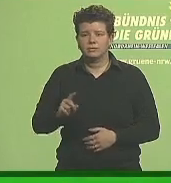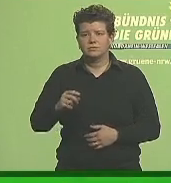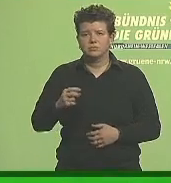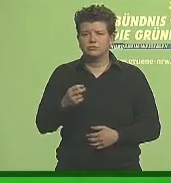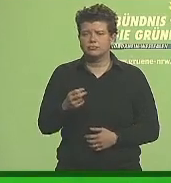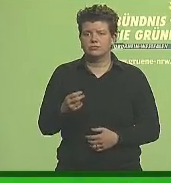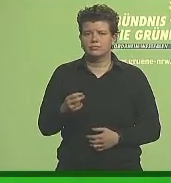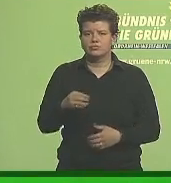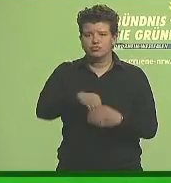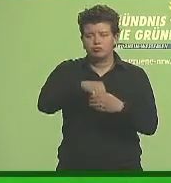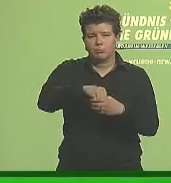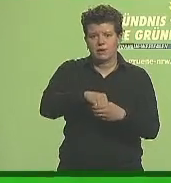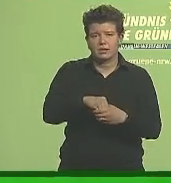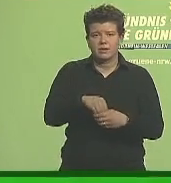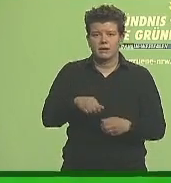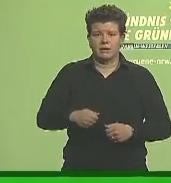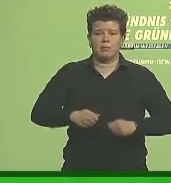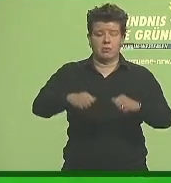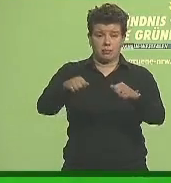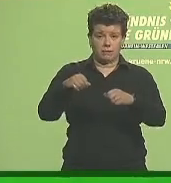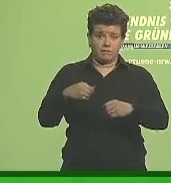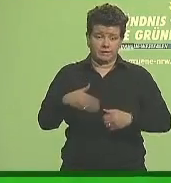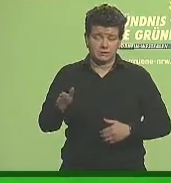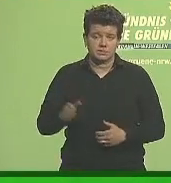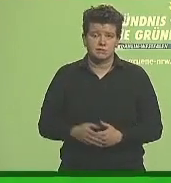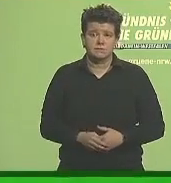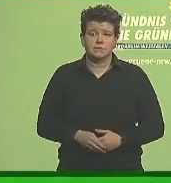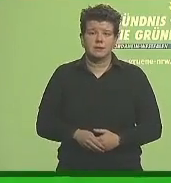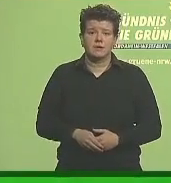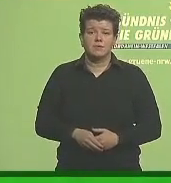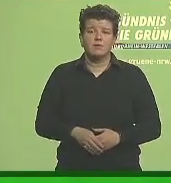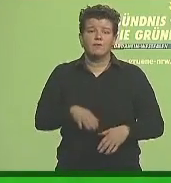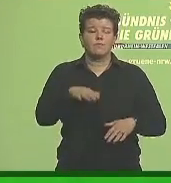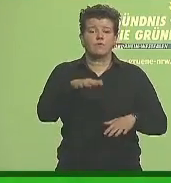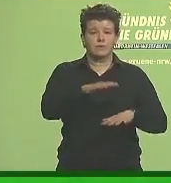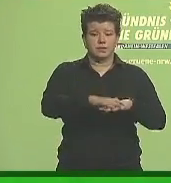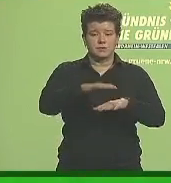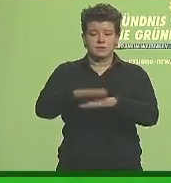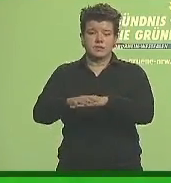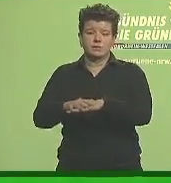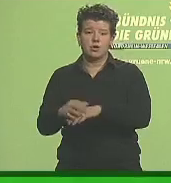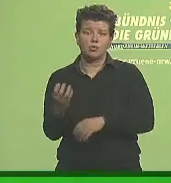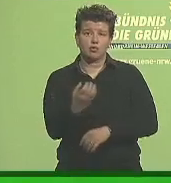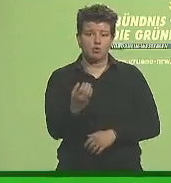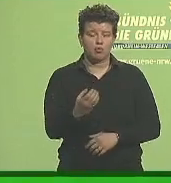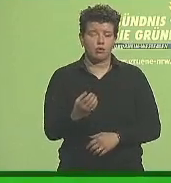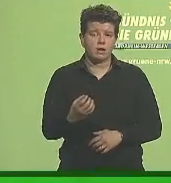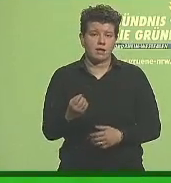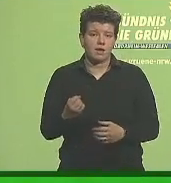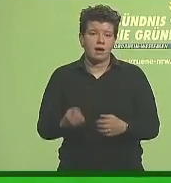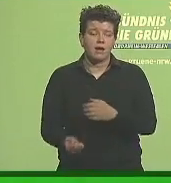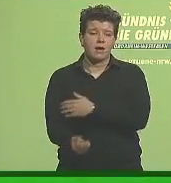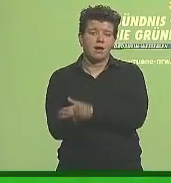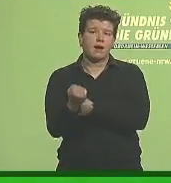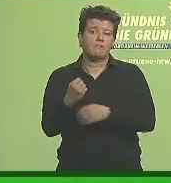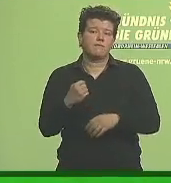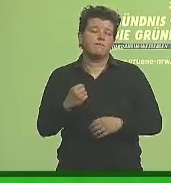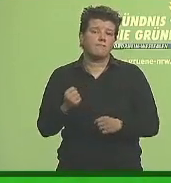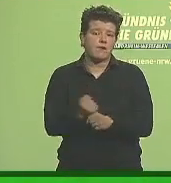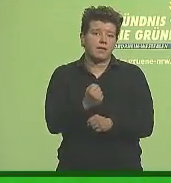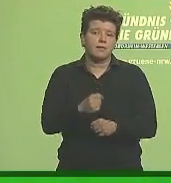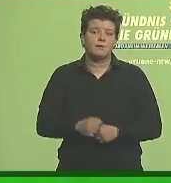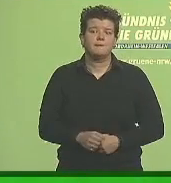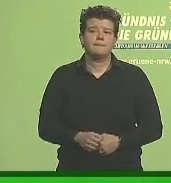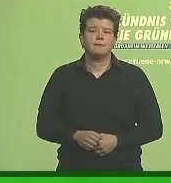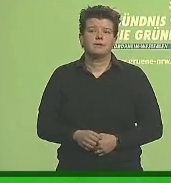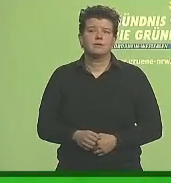Atom- und Kohlekraftwerke miteinander vernetzen können. Das war damals überhaupt kein Problem. Da hat kein Mensch eine Frage nach Finanzierung